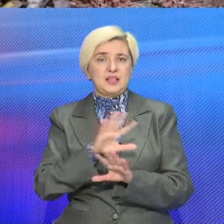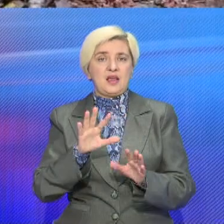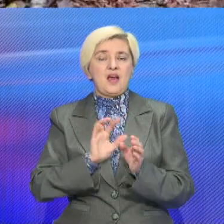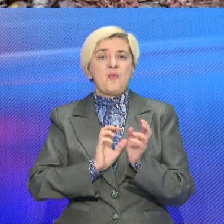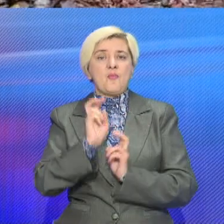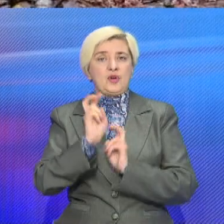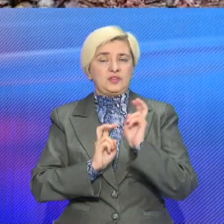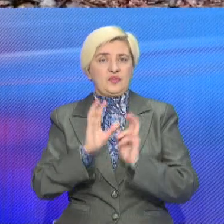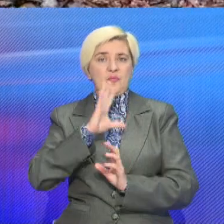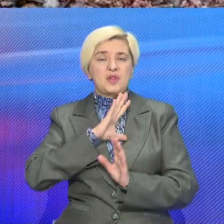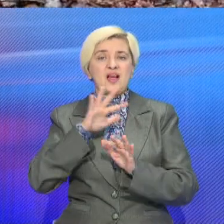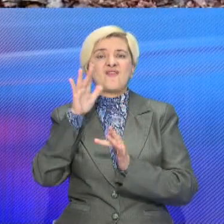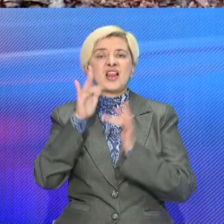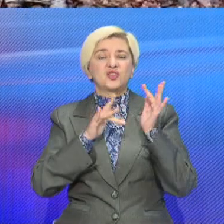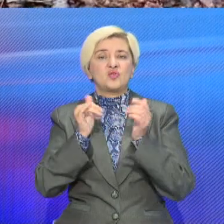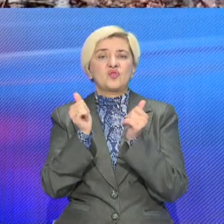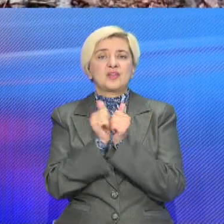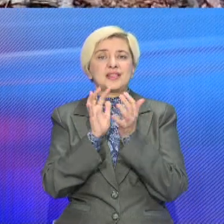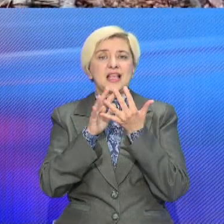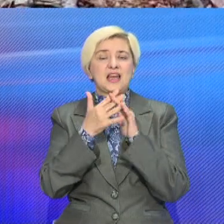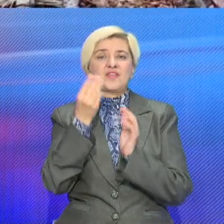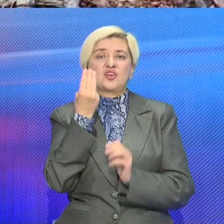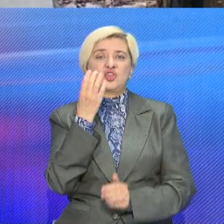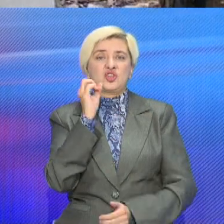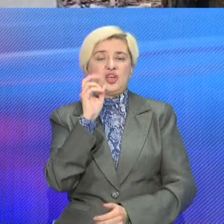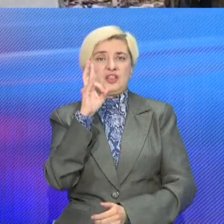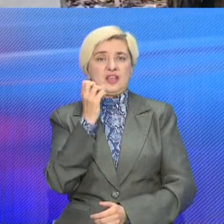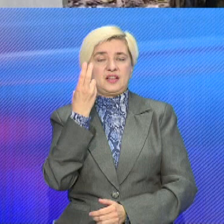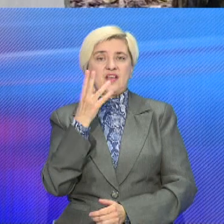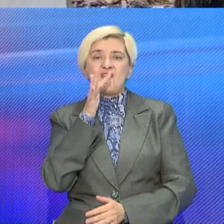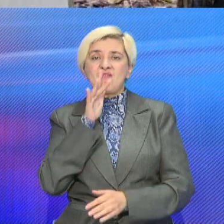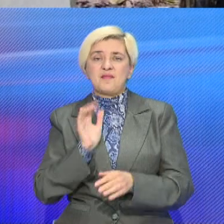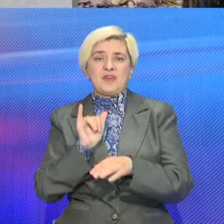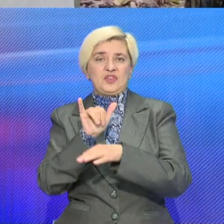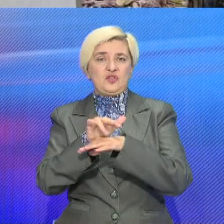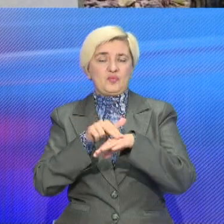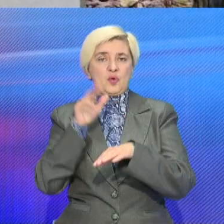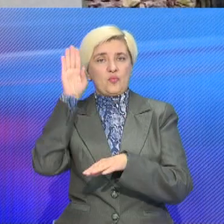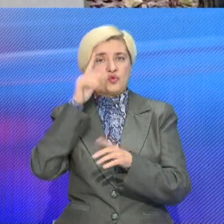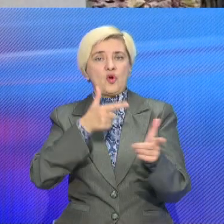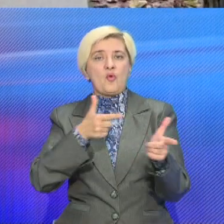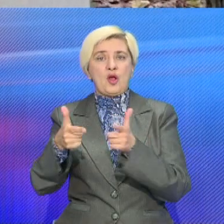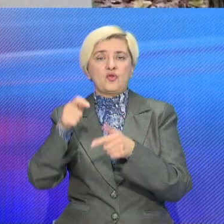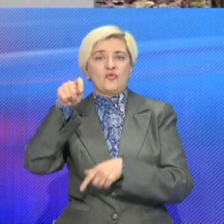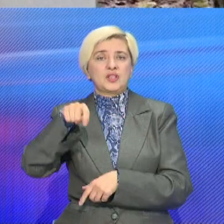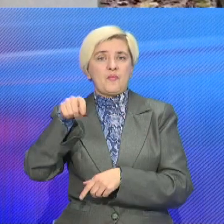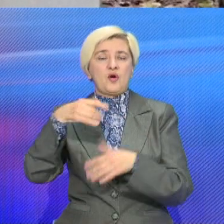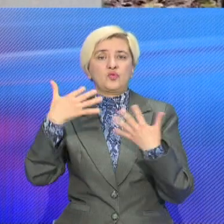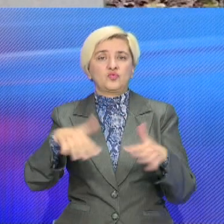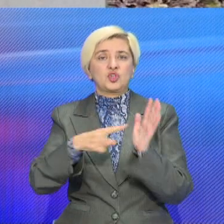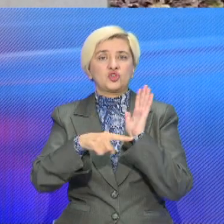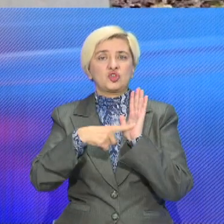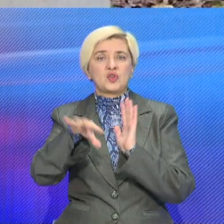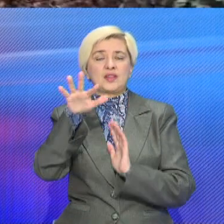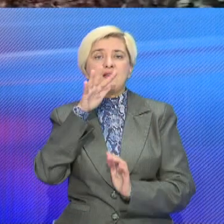лясным масіве каля вёскі Шчанец. На момант візіту праваахоўнікаў мужчына ўжо нарыхтаваў 60 літраў самагону, а ў